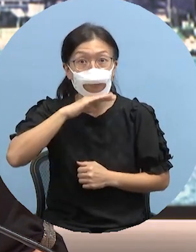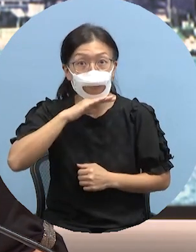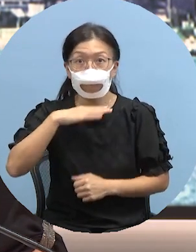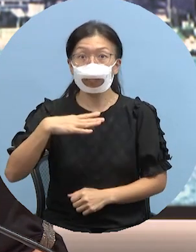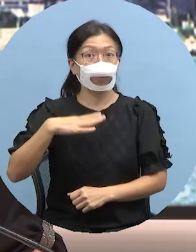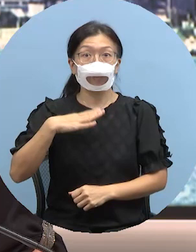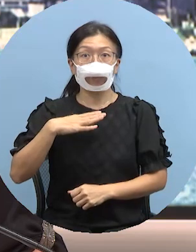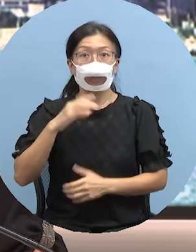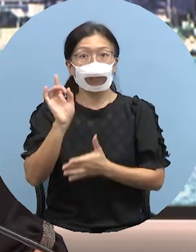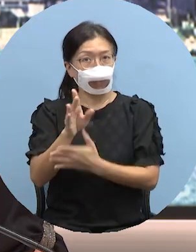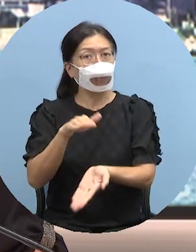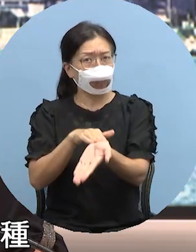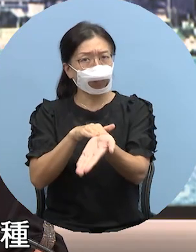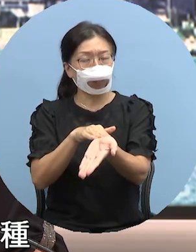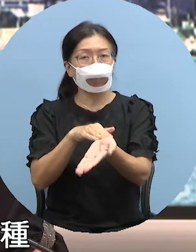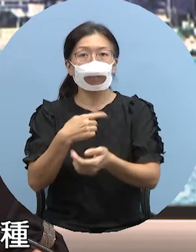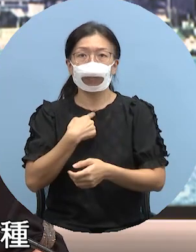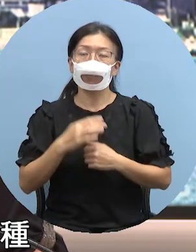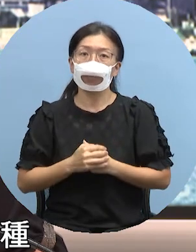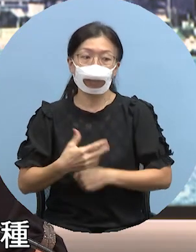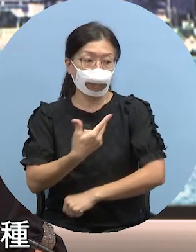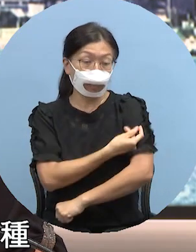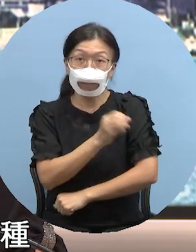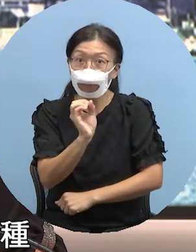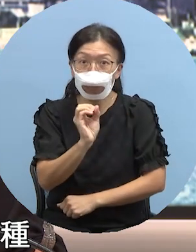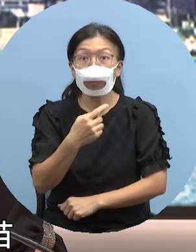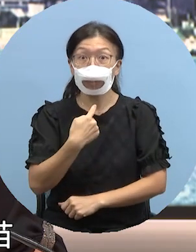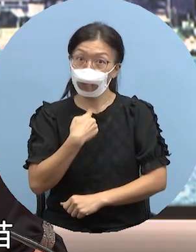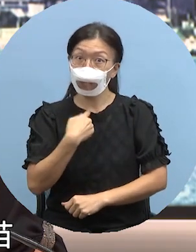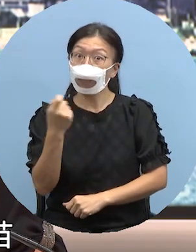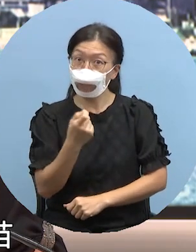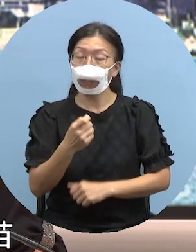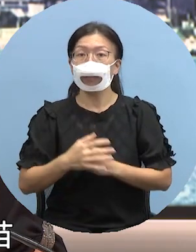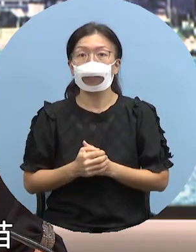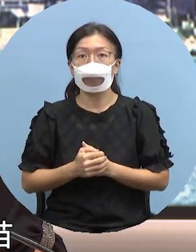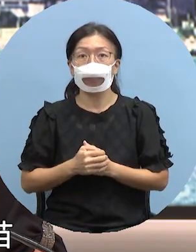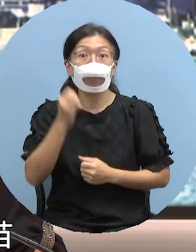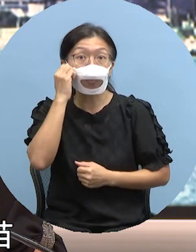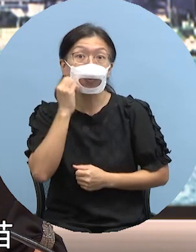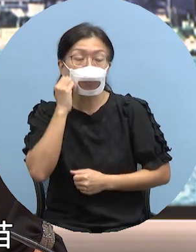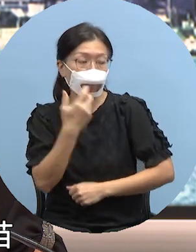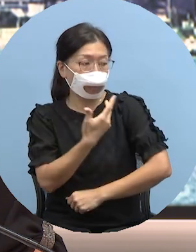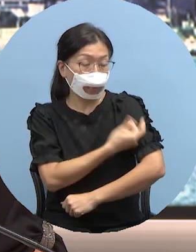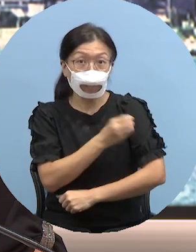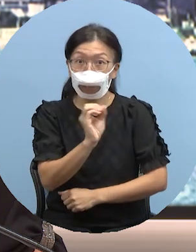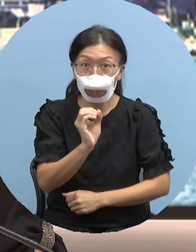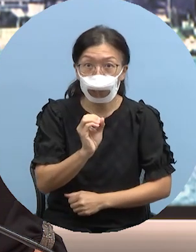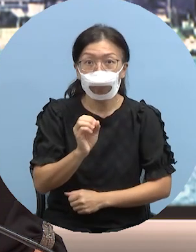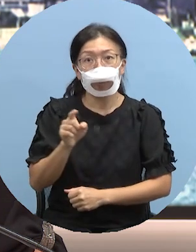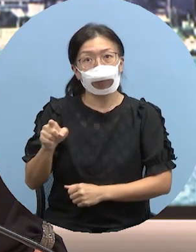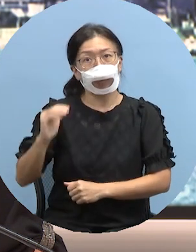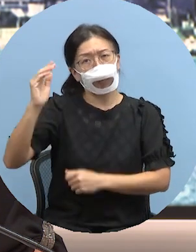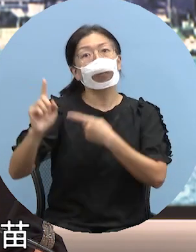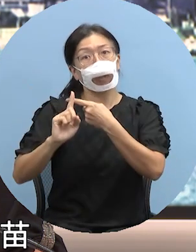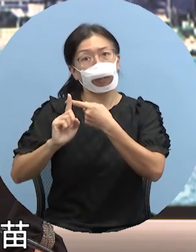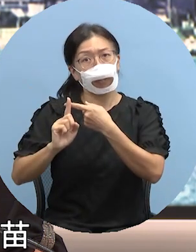係唔舒服啊，要盡早睇醫生啦。咁冇打針嘅，儘量打針啦。咁如果有老人家知道係冇打針嘅，因為佢哋真係比較高